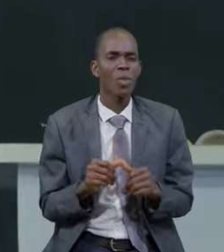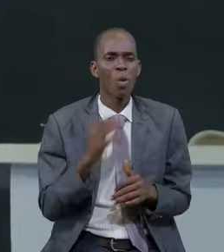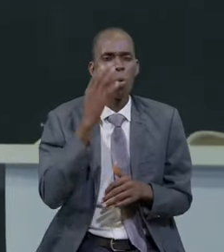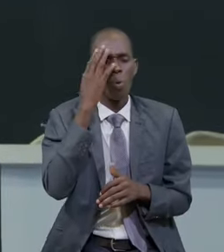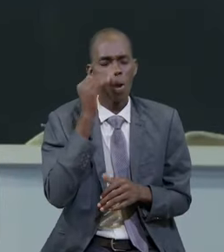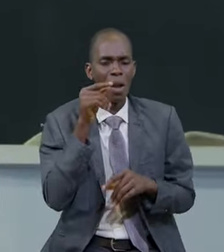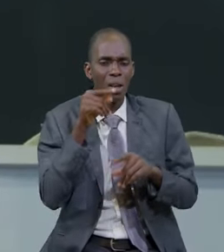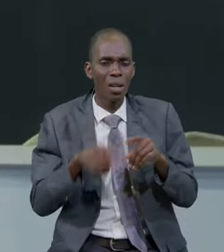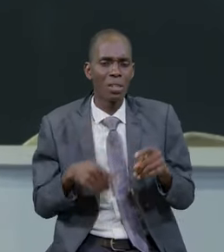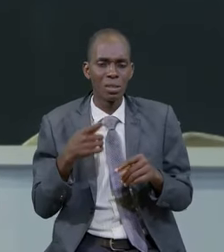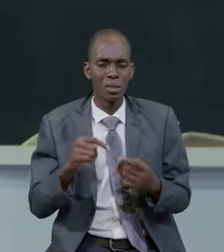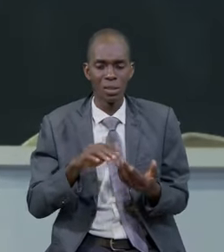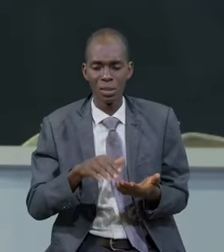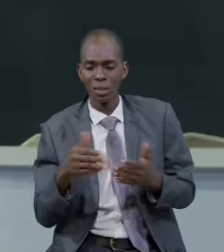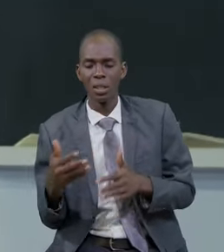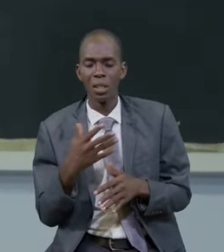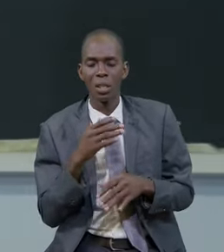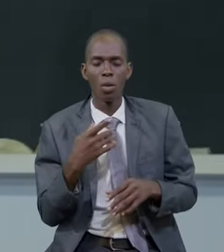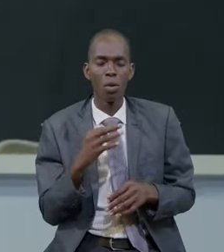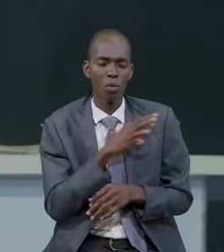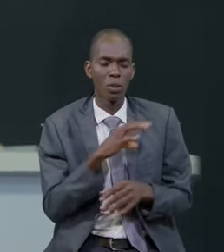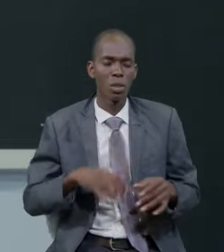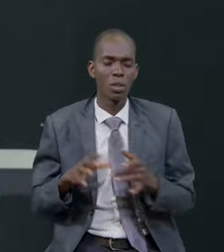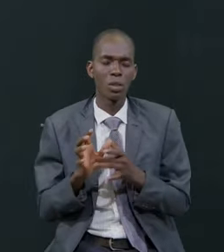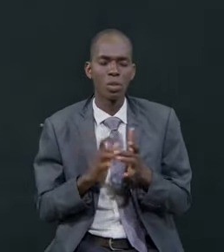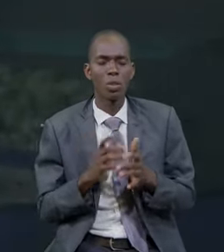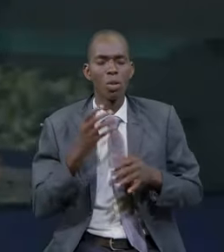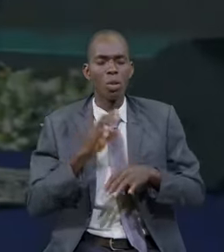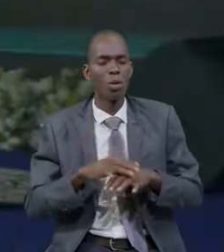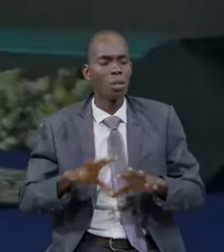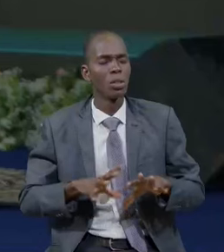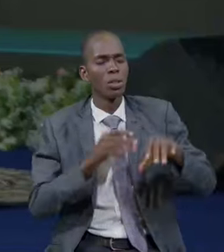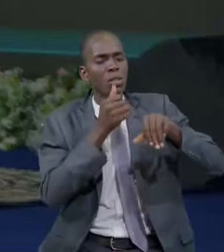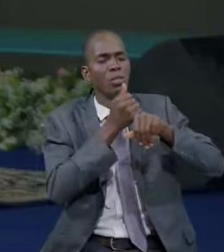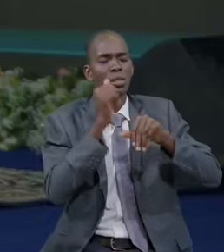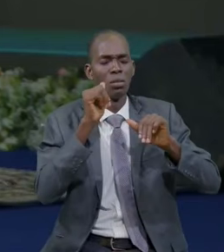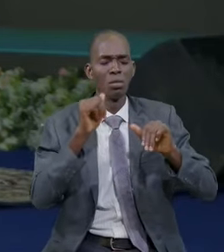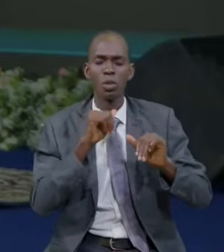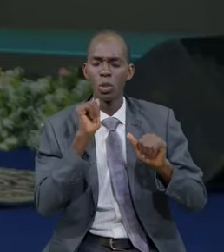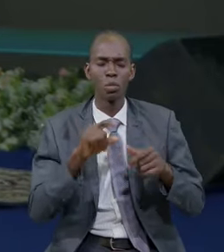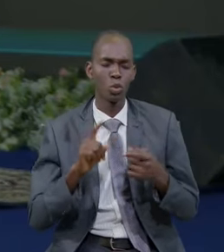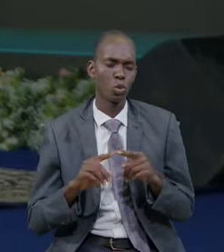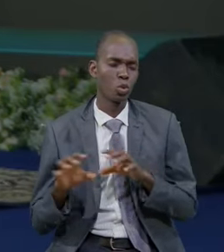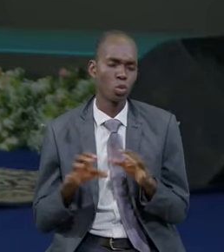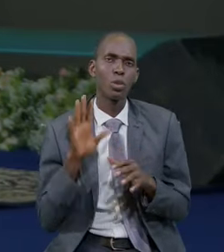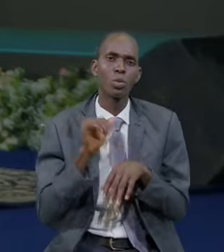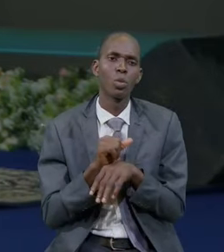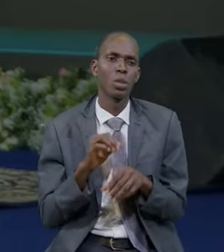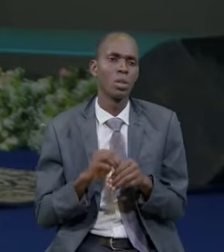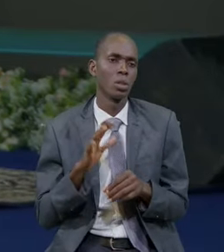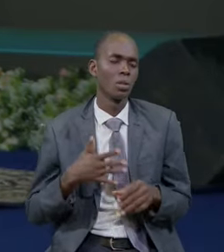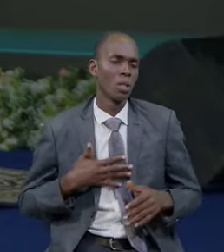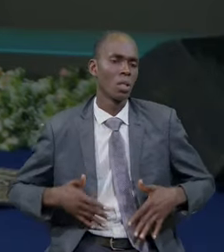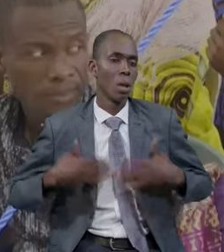croix, ne peut-elle pas accomplir ça dans nos vies? Le jour est venu. Il le fera. Il dit,